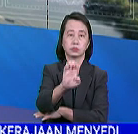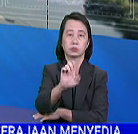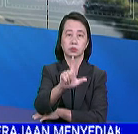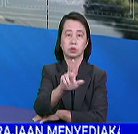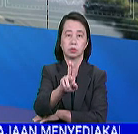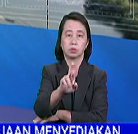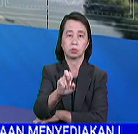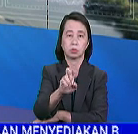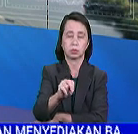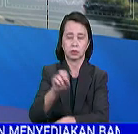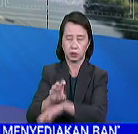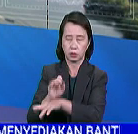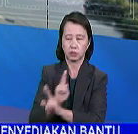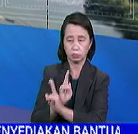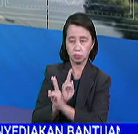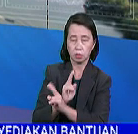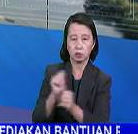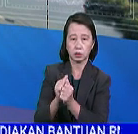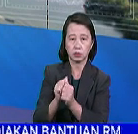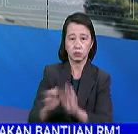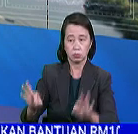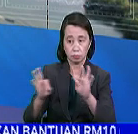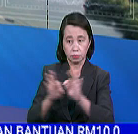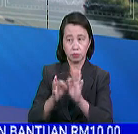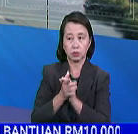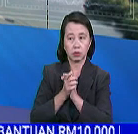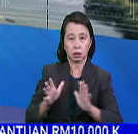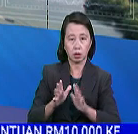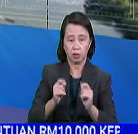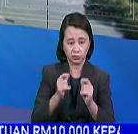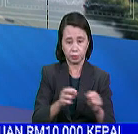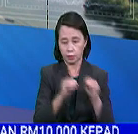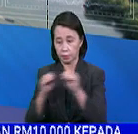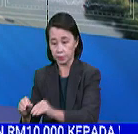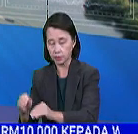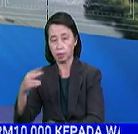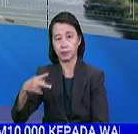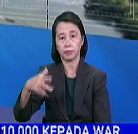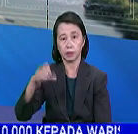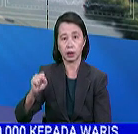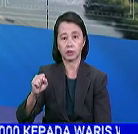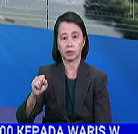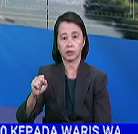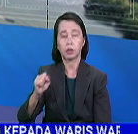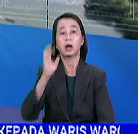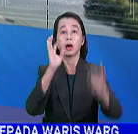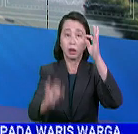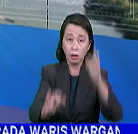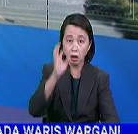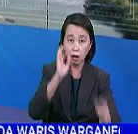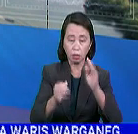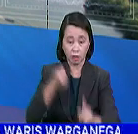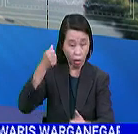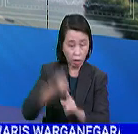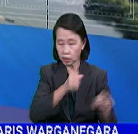nasehat syaikh berwaspada dan mengutamakan keselamatan selain segera berpindah ke pusat pemindahan sementara PTS sekiranya